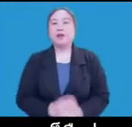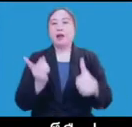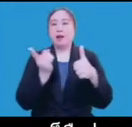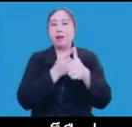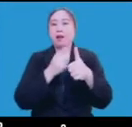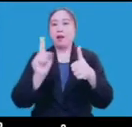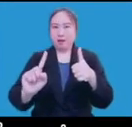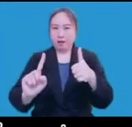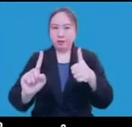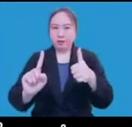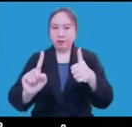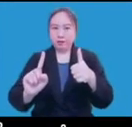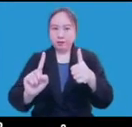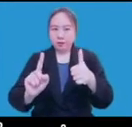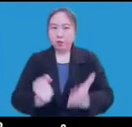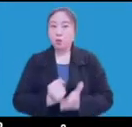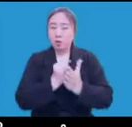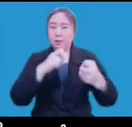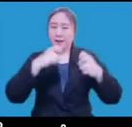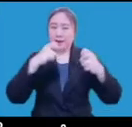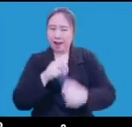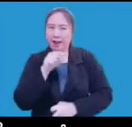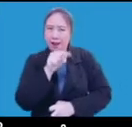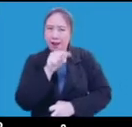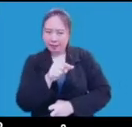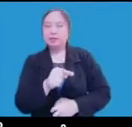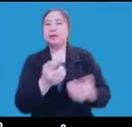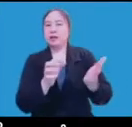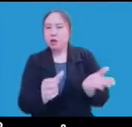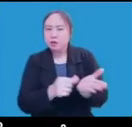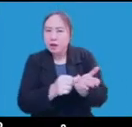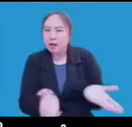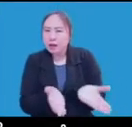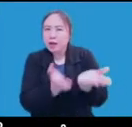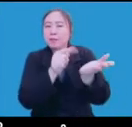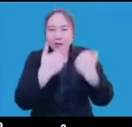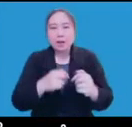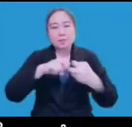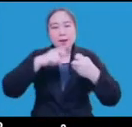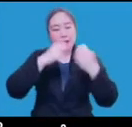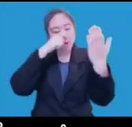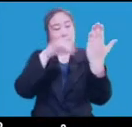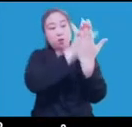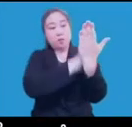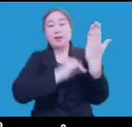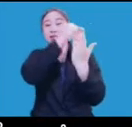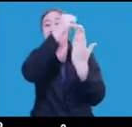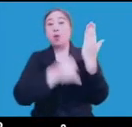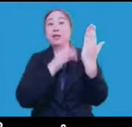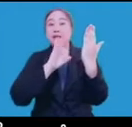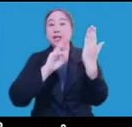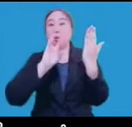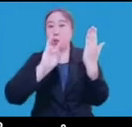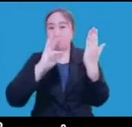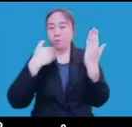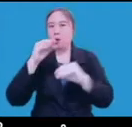ประการแรกเลยก็คือการยกระดับความสำคัญของปัญหาต้องยอมรับว่าทุกจังหวัด76จังหวัดทั่วประเทศไทยเนี่ยมี